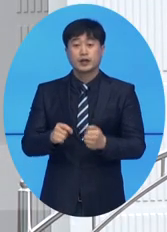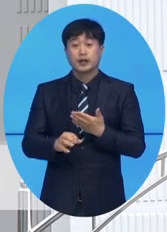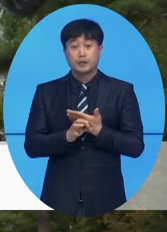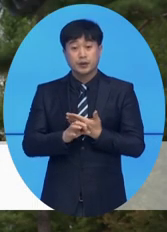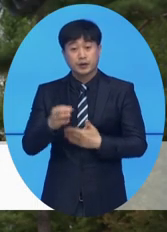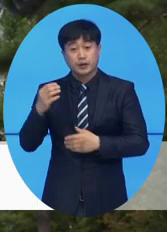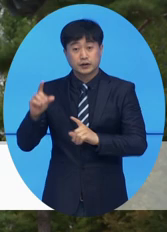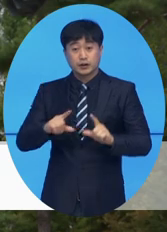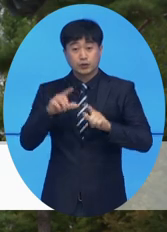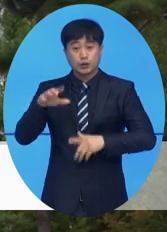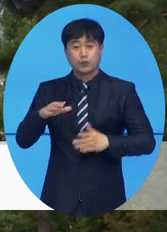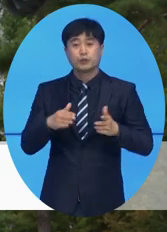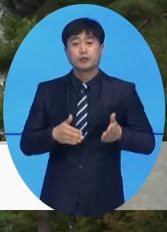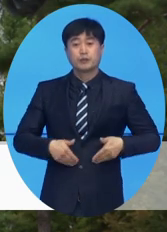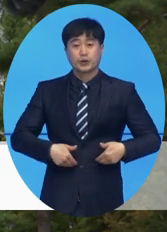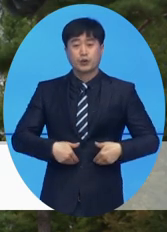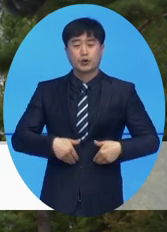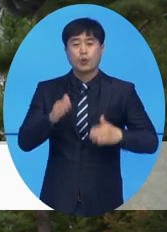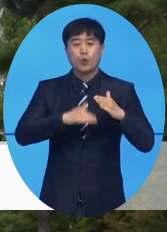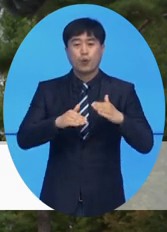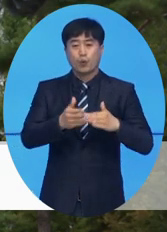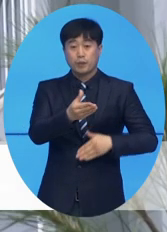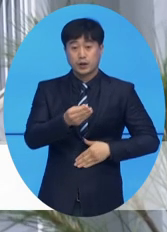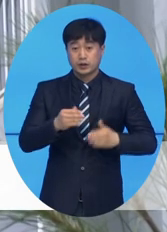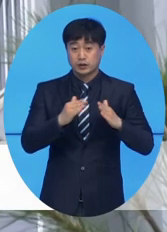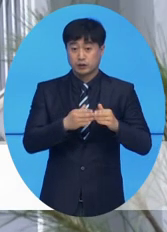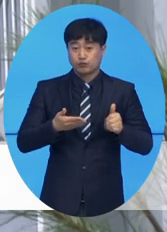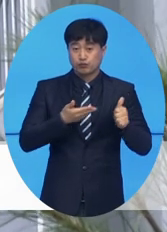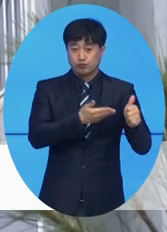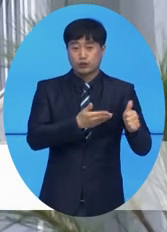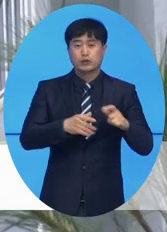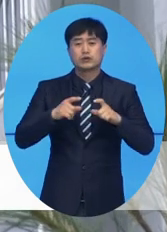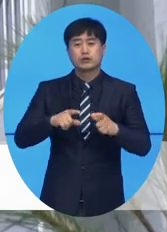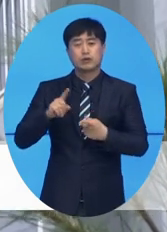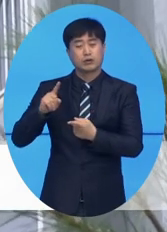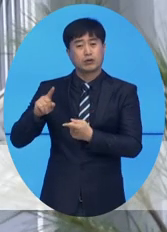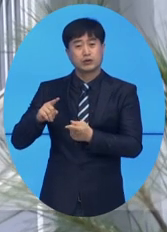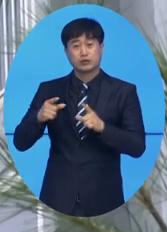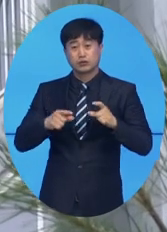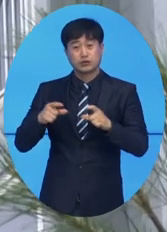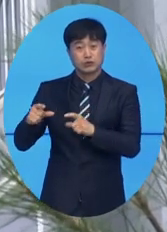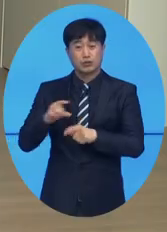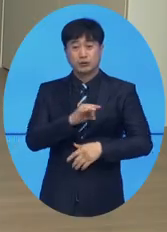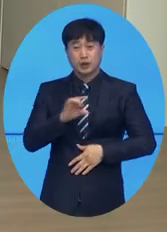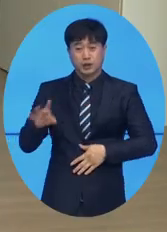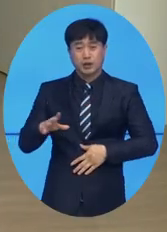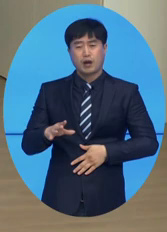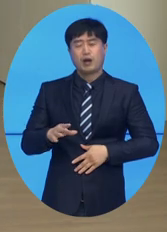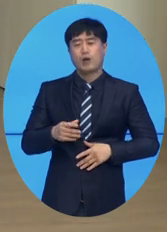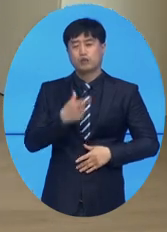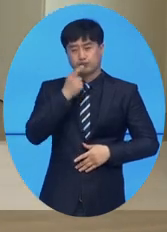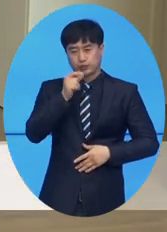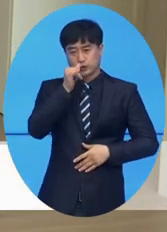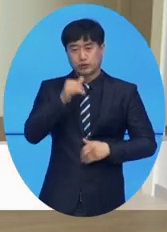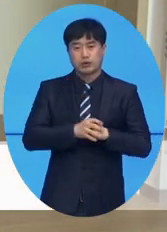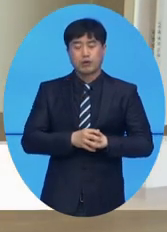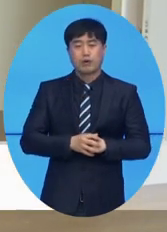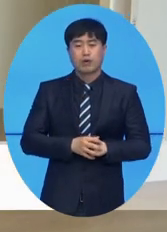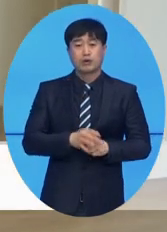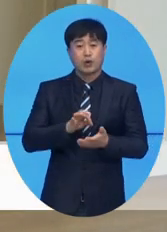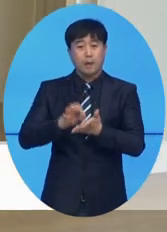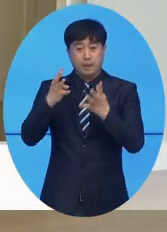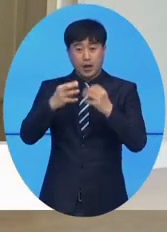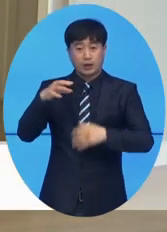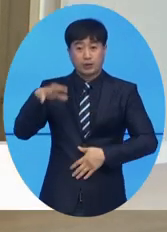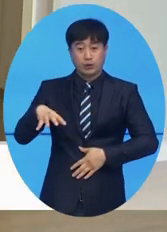필요한 피해자들에게 공공 임대주택을 제공하고 있는데 지역에 따라 공급이 부족한 곳도 있습니다. 이에 수요가 많은 지역에